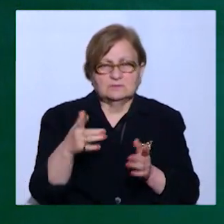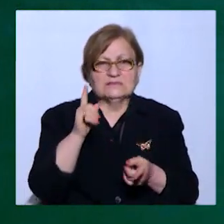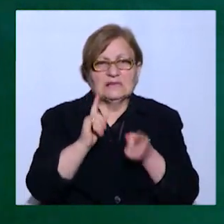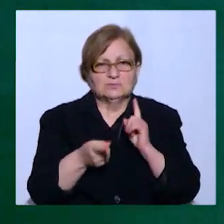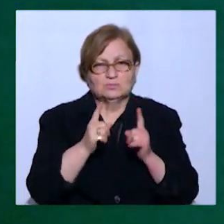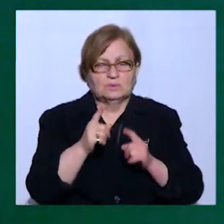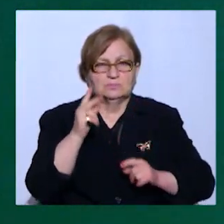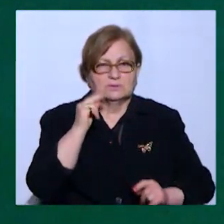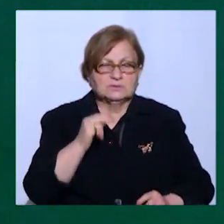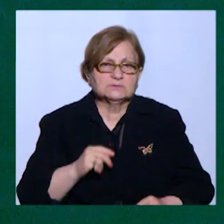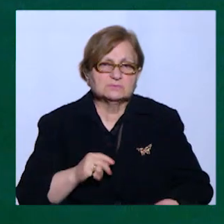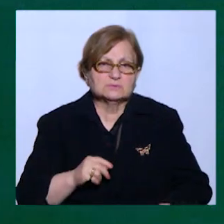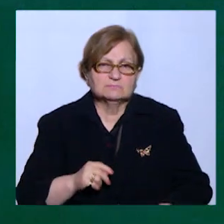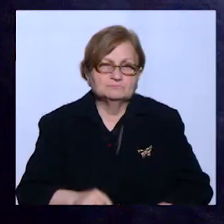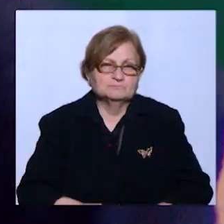რიცხვზე.